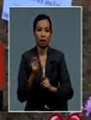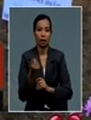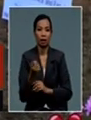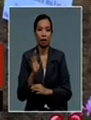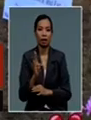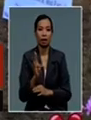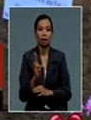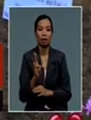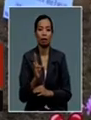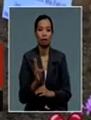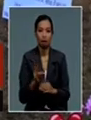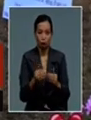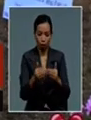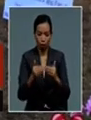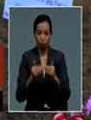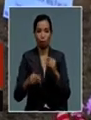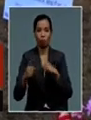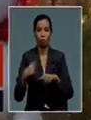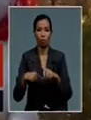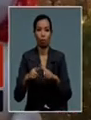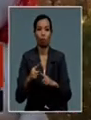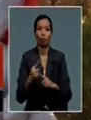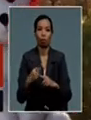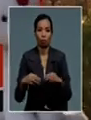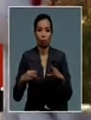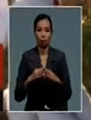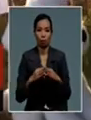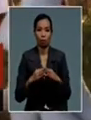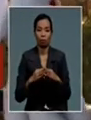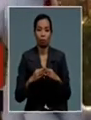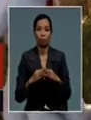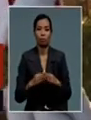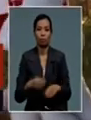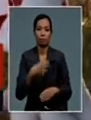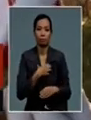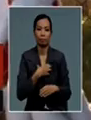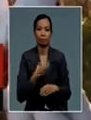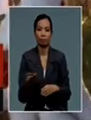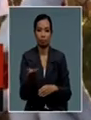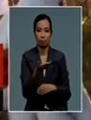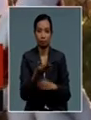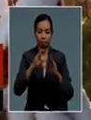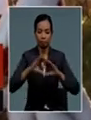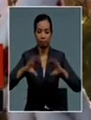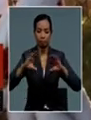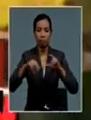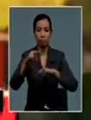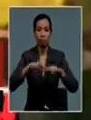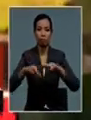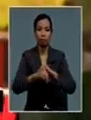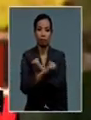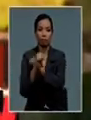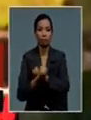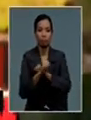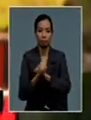แล้วก็หลังจากนั้นก็นำมาสู่การเคลื่อนไหวครั้งใหญ่ของกลุ่มผู้รอดชีวิตที่ต้องการอยากให้รัฐควบคุมการครอบครองอาวุธปืนให้มากก